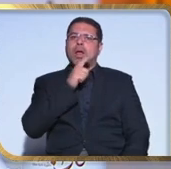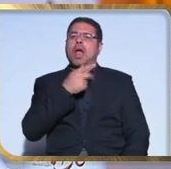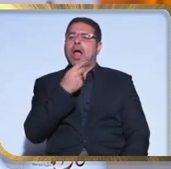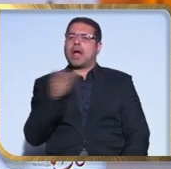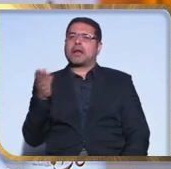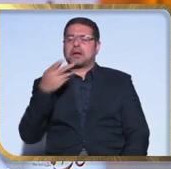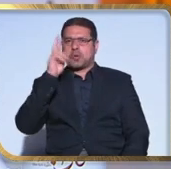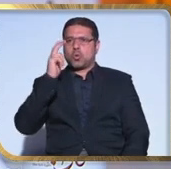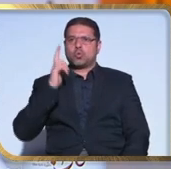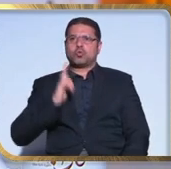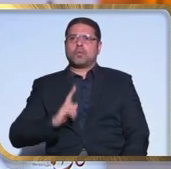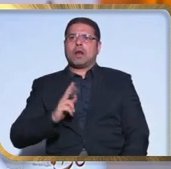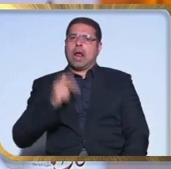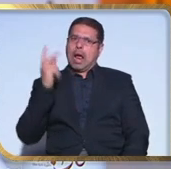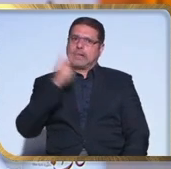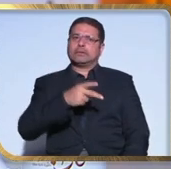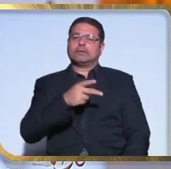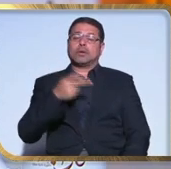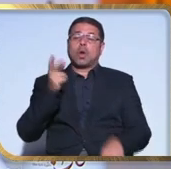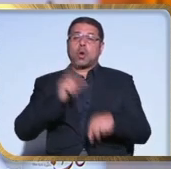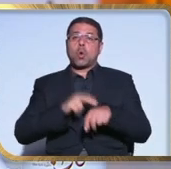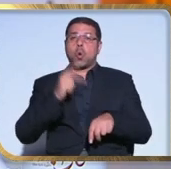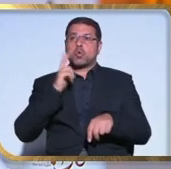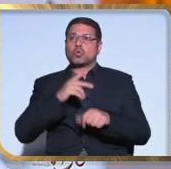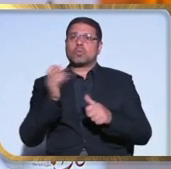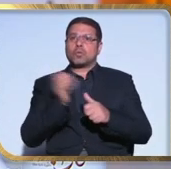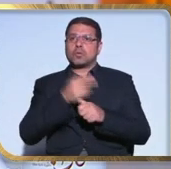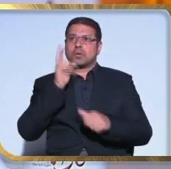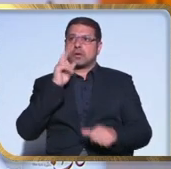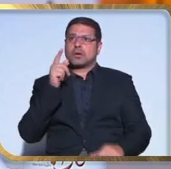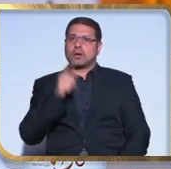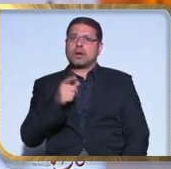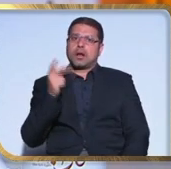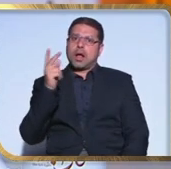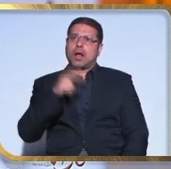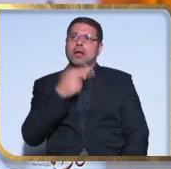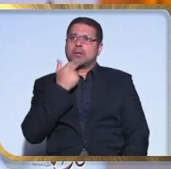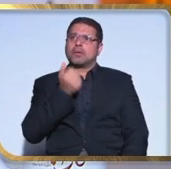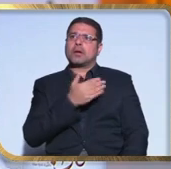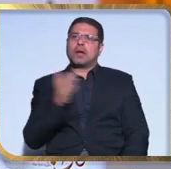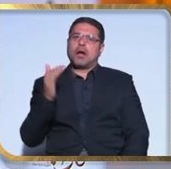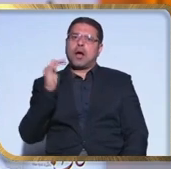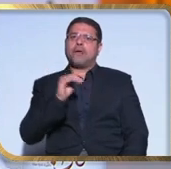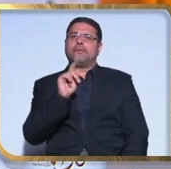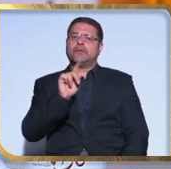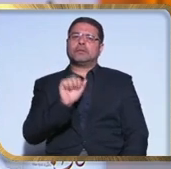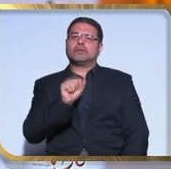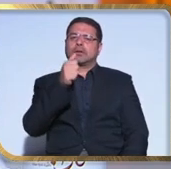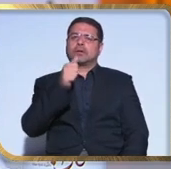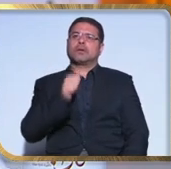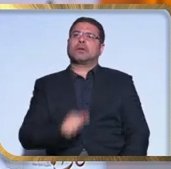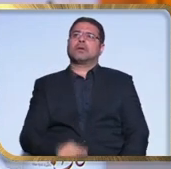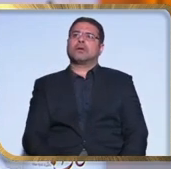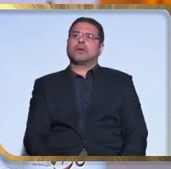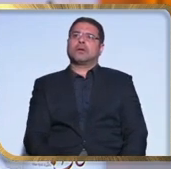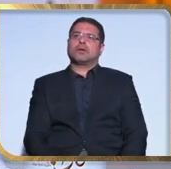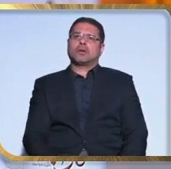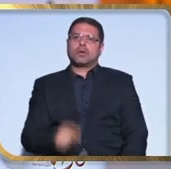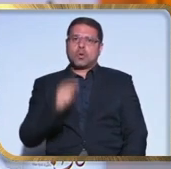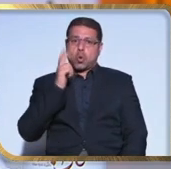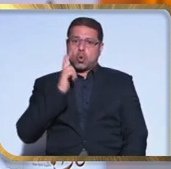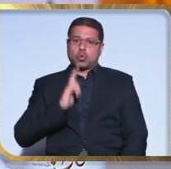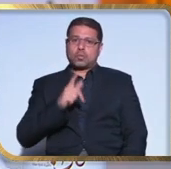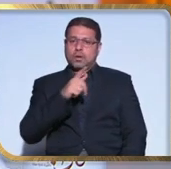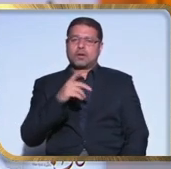عثمان ويتزوج عثمان منه من هي خير من حفصه لان طبعا سيدنا